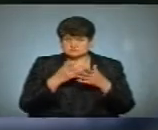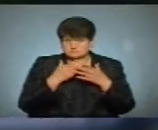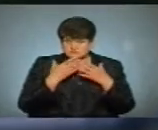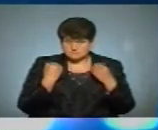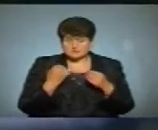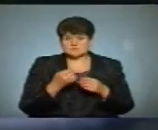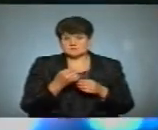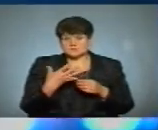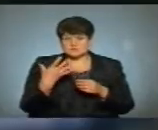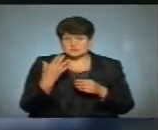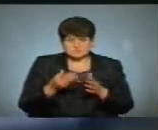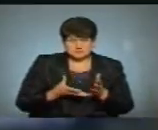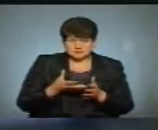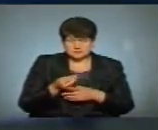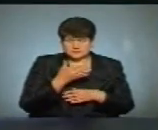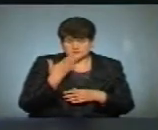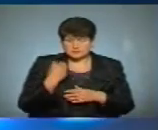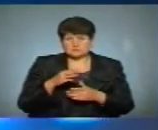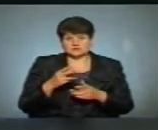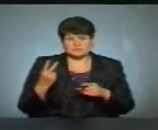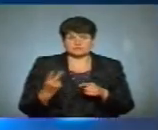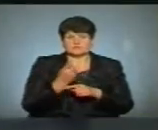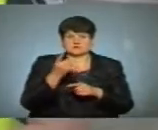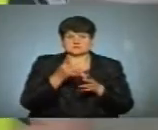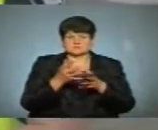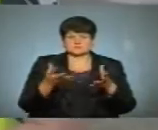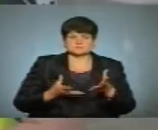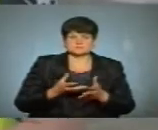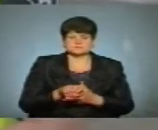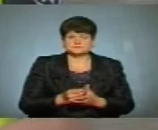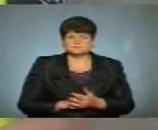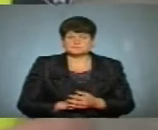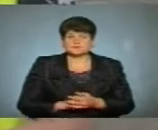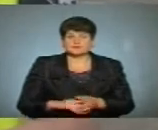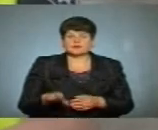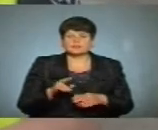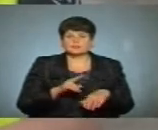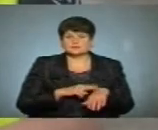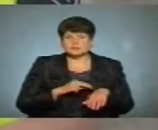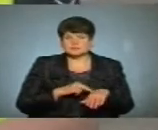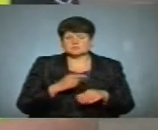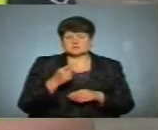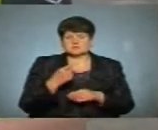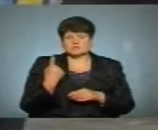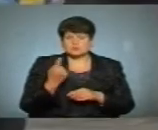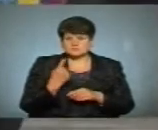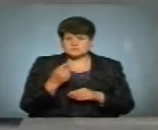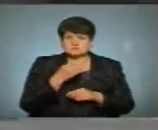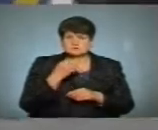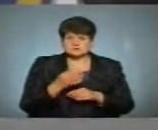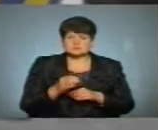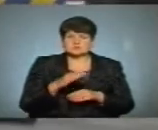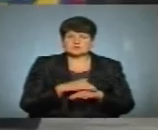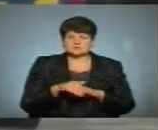штрафу подвоїться, відправляється на стягнення виконавчої комісії. Речниця патрульної поліції області Катерина Басилига каже, на вулиці